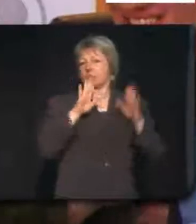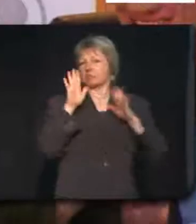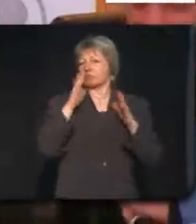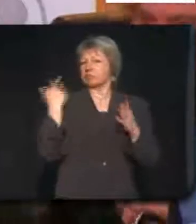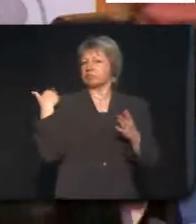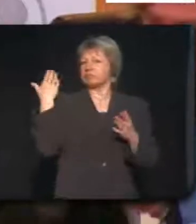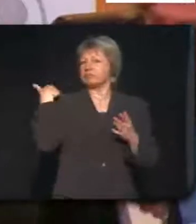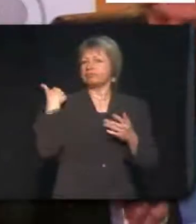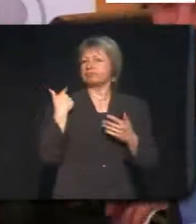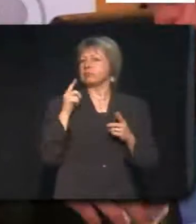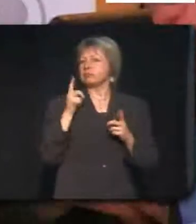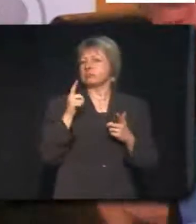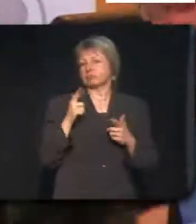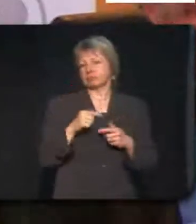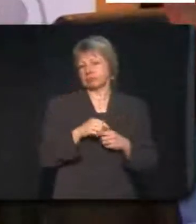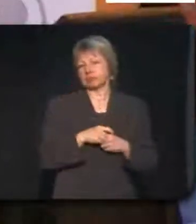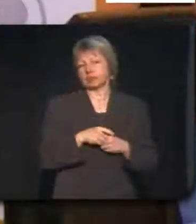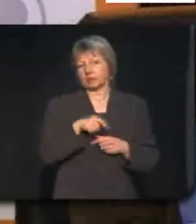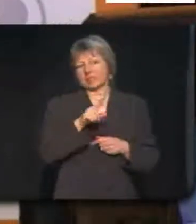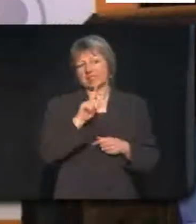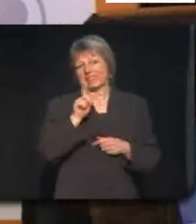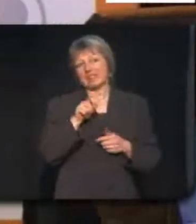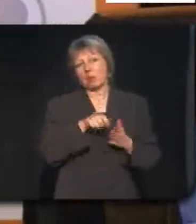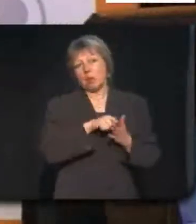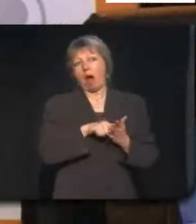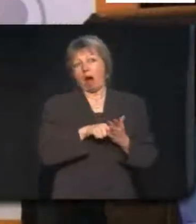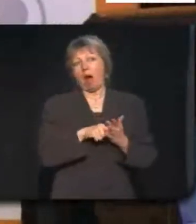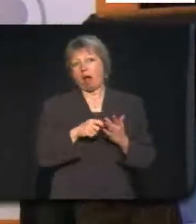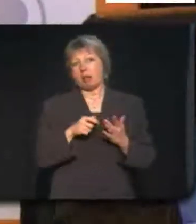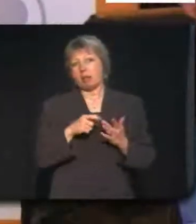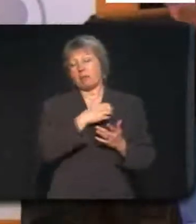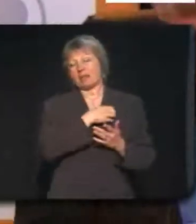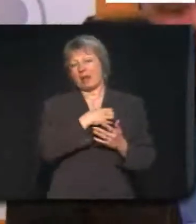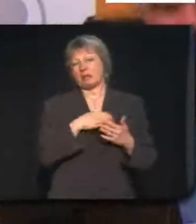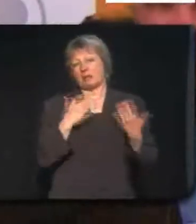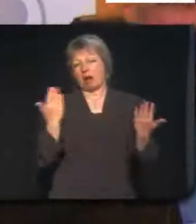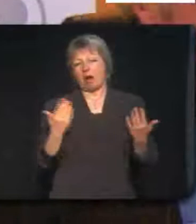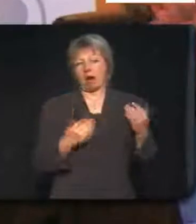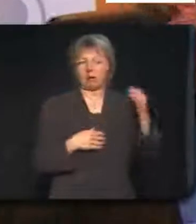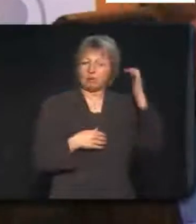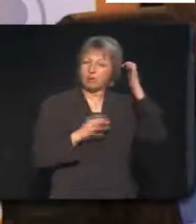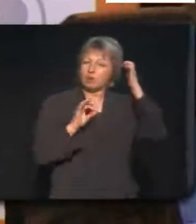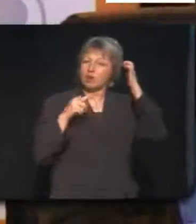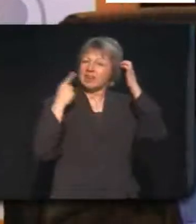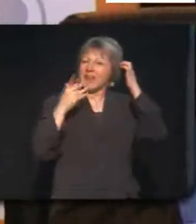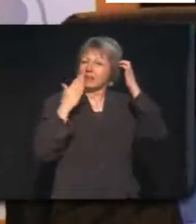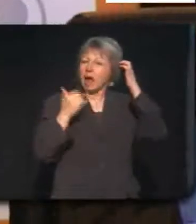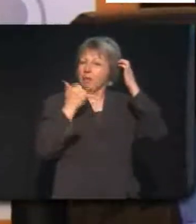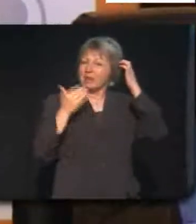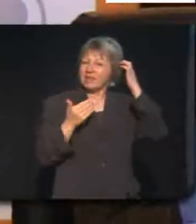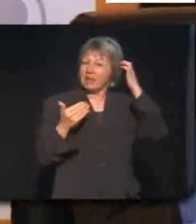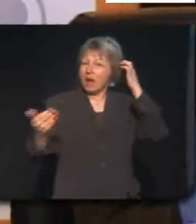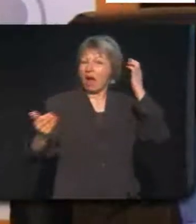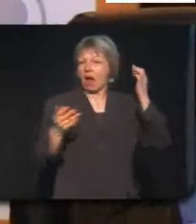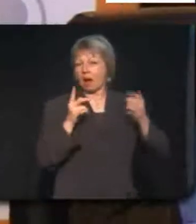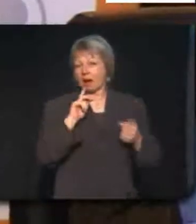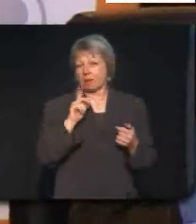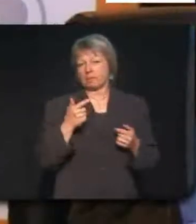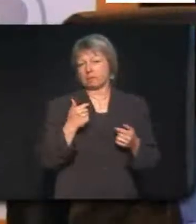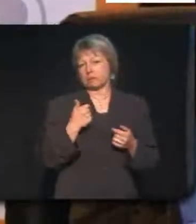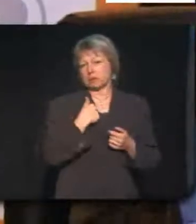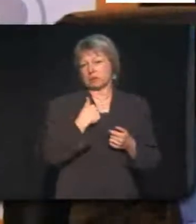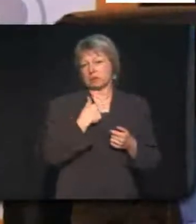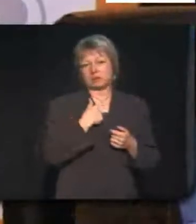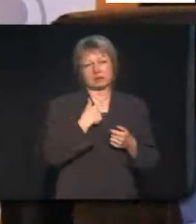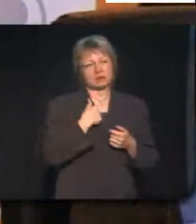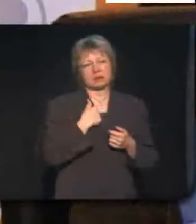und es ist kein Wahlparteitag und ich muss für und ich muss fürs nächste halbe Jahr mir dann vielleicht doch mal einkaufszettelchen kaufen